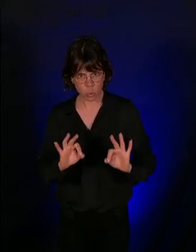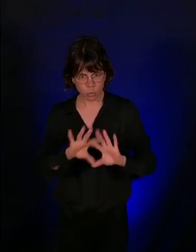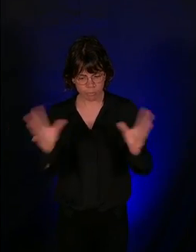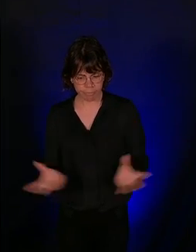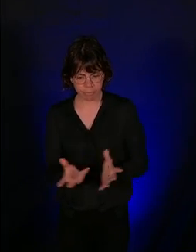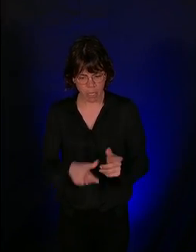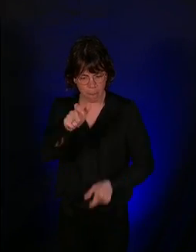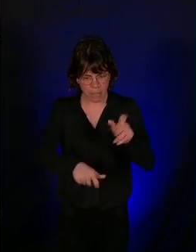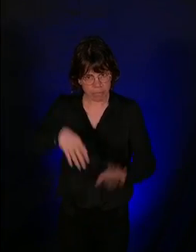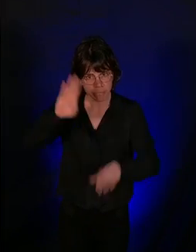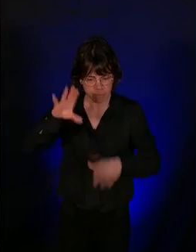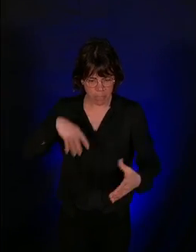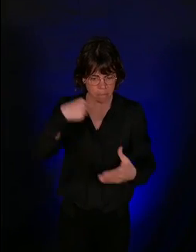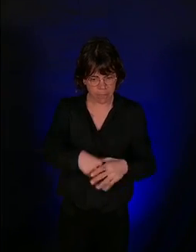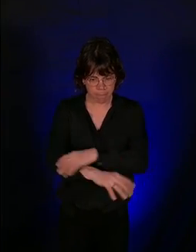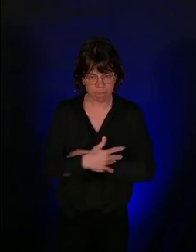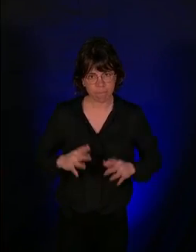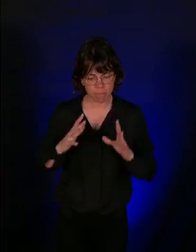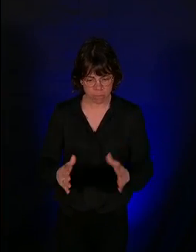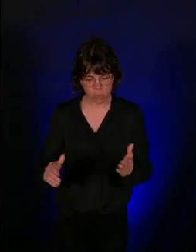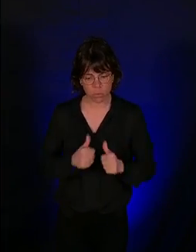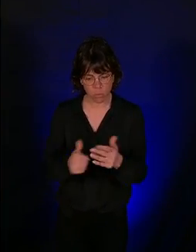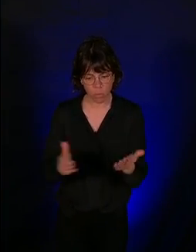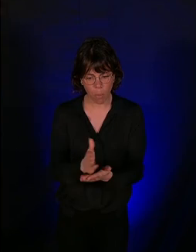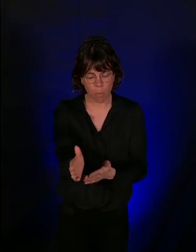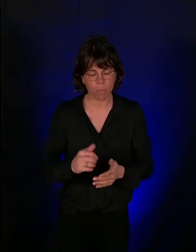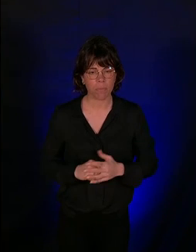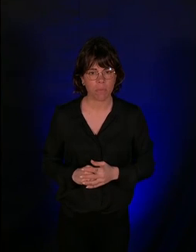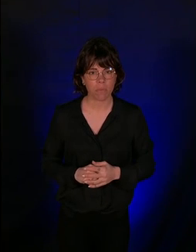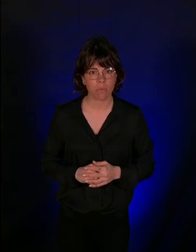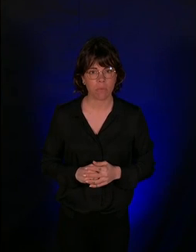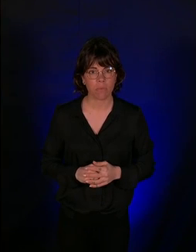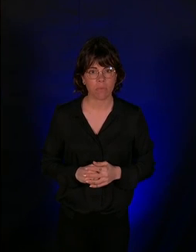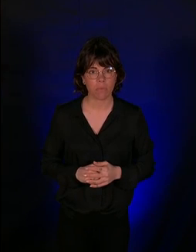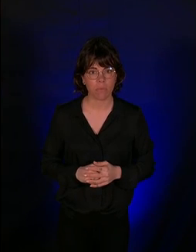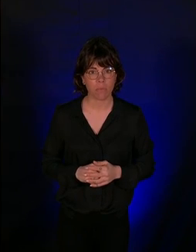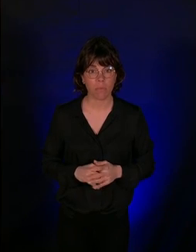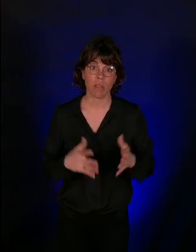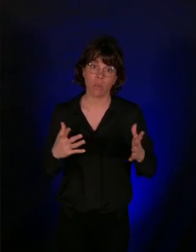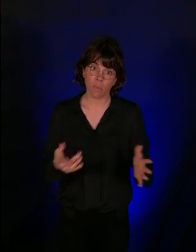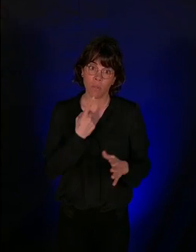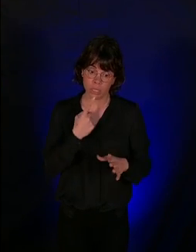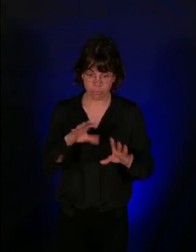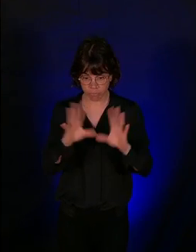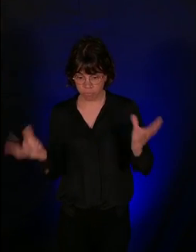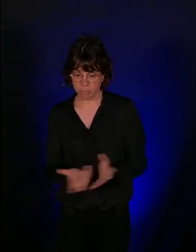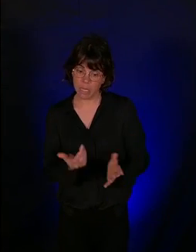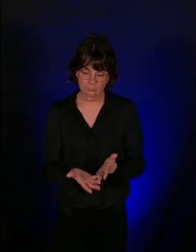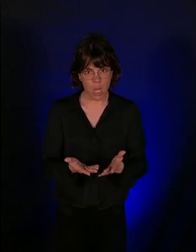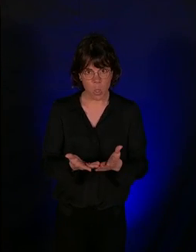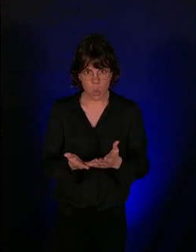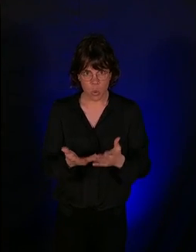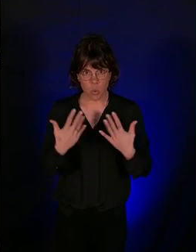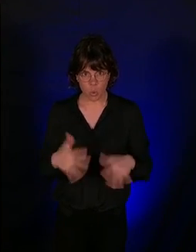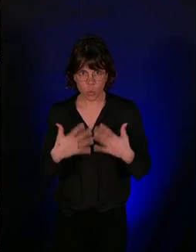camarades investis dans la mise en œuvre des orientations cela sous-entend un certain nombre d'exigences